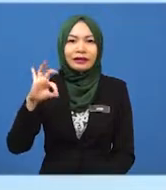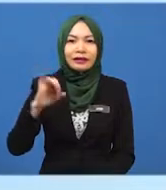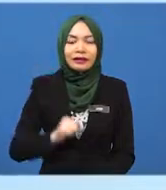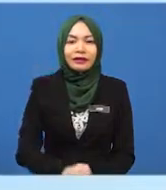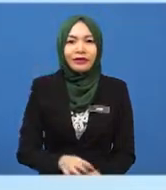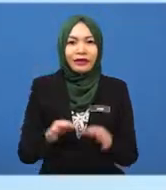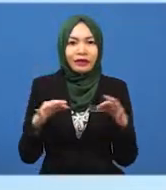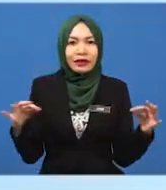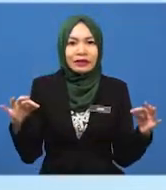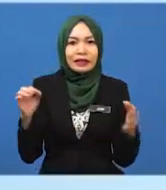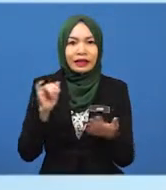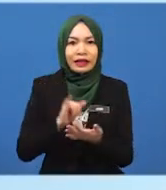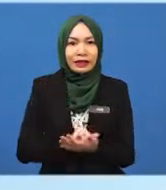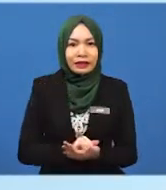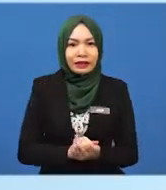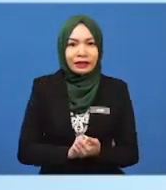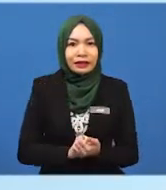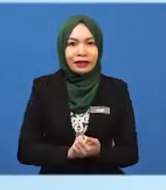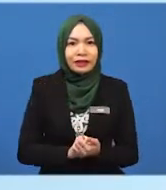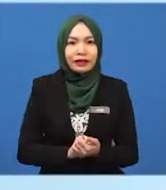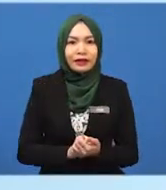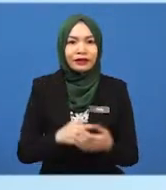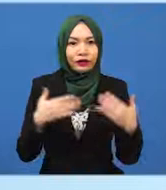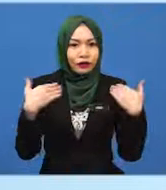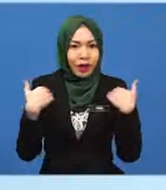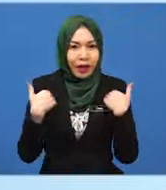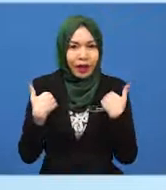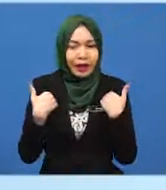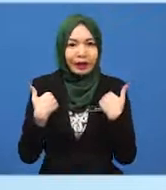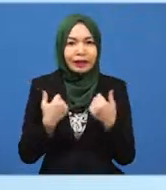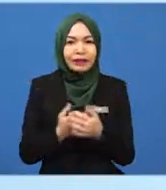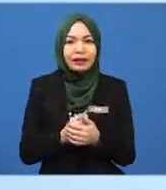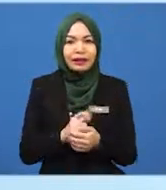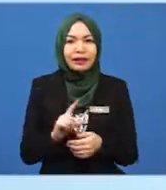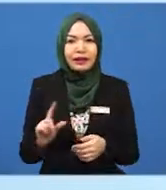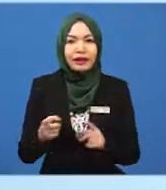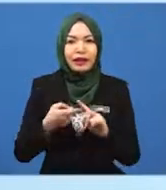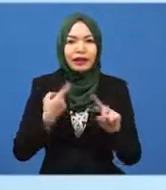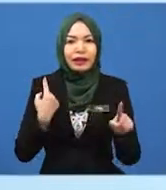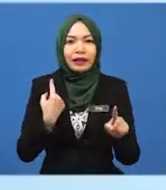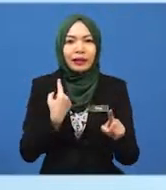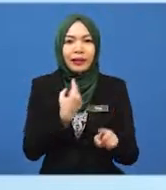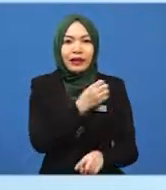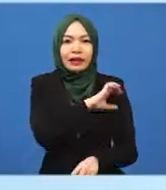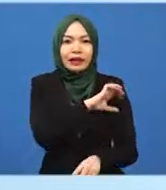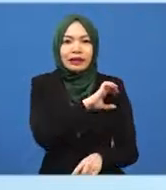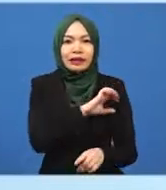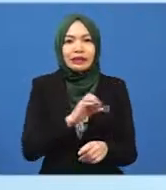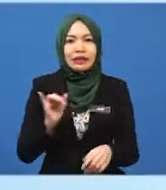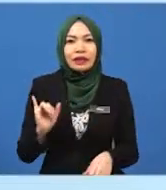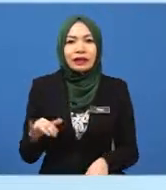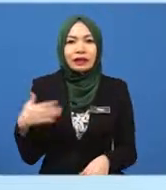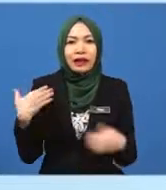Frasa adjektif terdiri daripada unsur-unsur yang